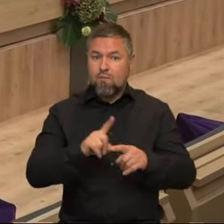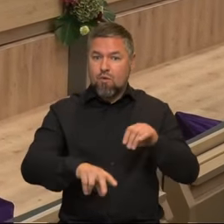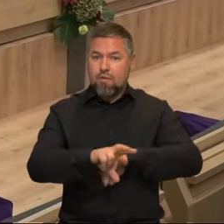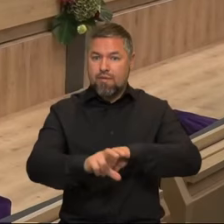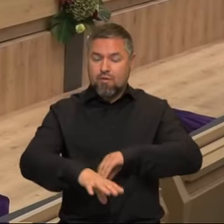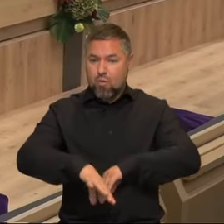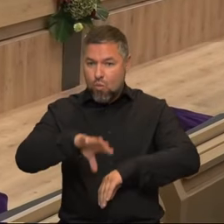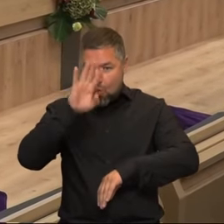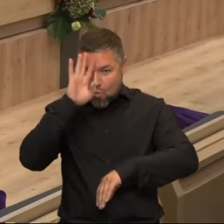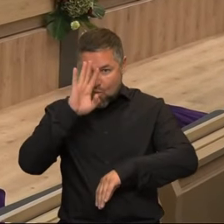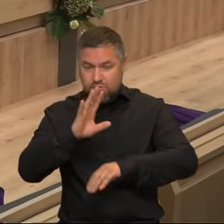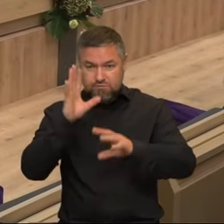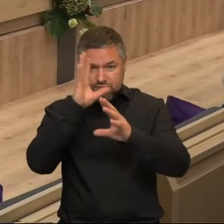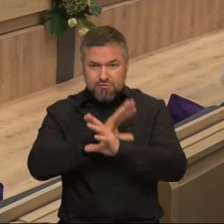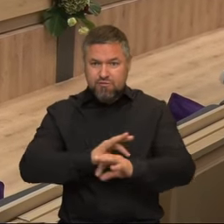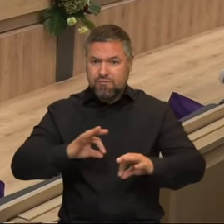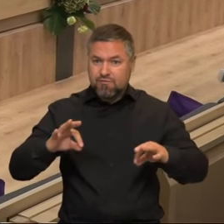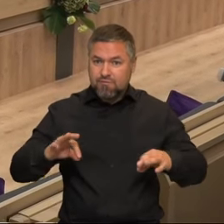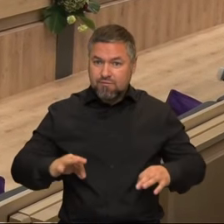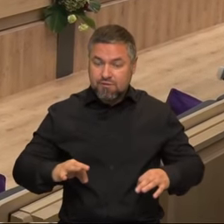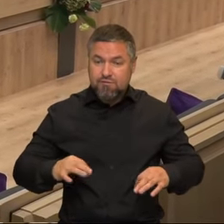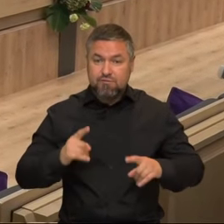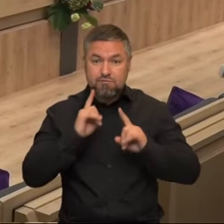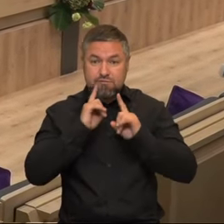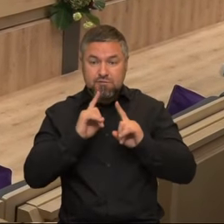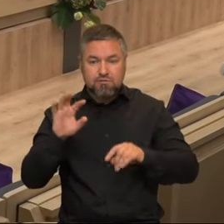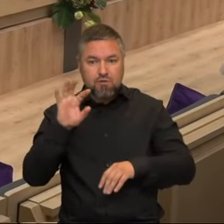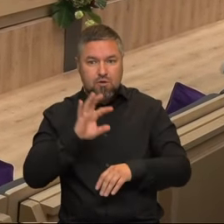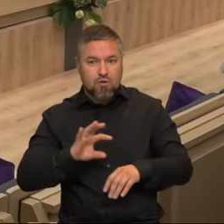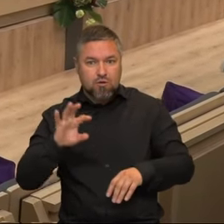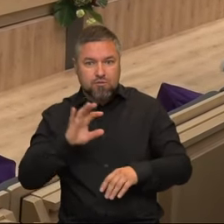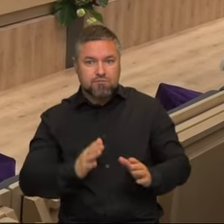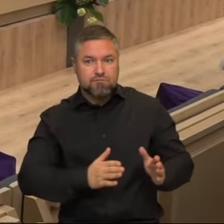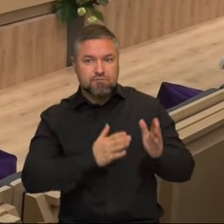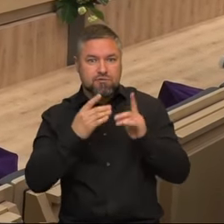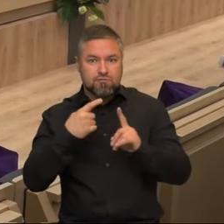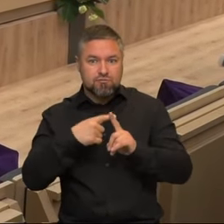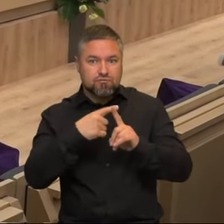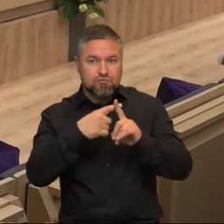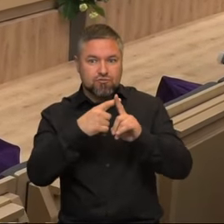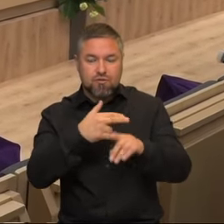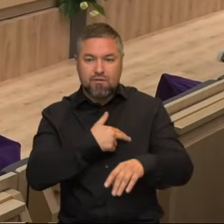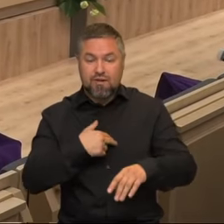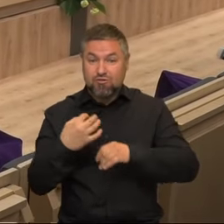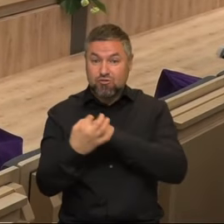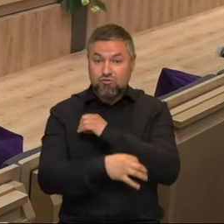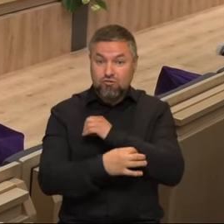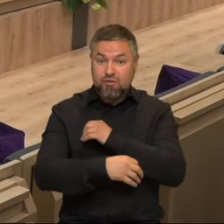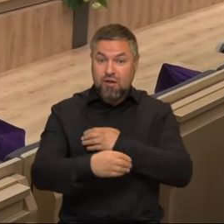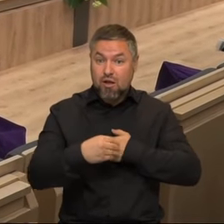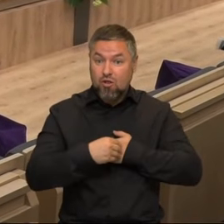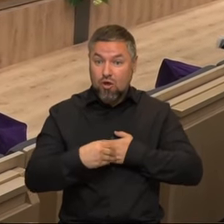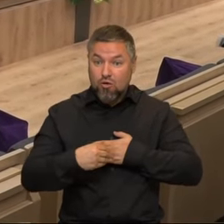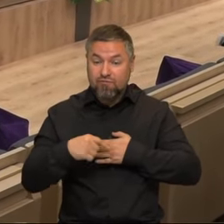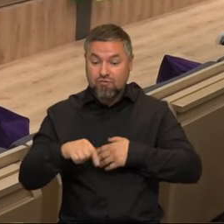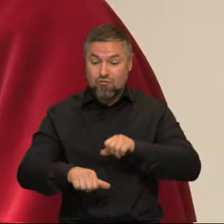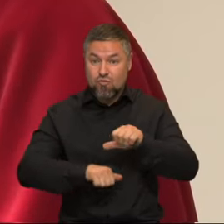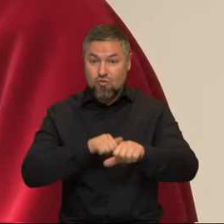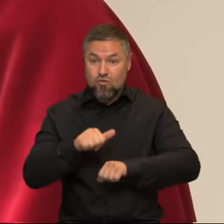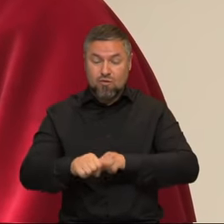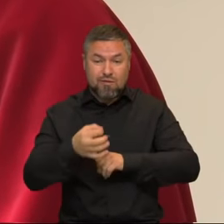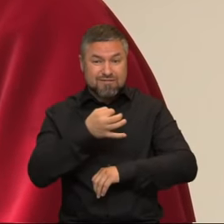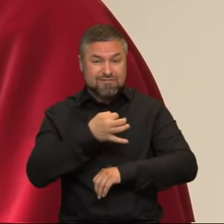Politechniki Łódzkiej. Szanowni Państwo, z uznaniem przyglądam się kolejnym sukcesom naszych studentów i doktorantów. W tym roku